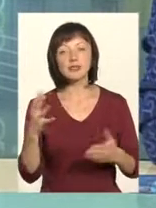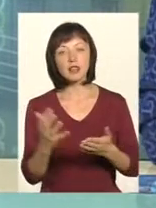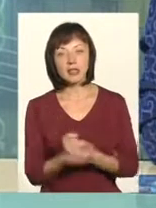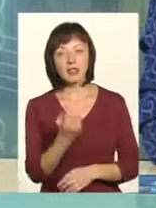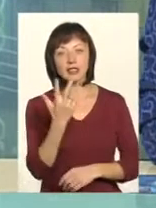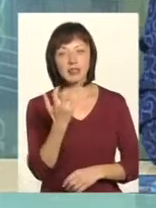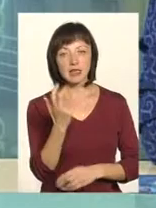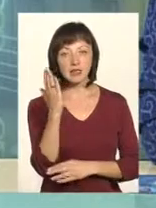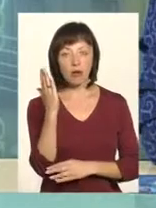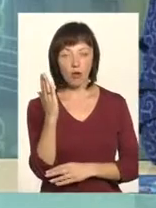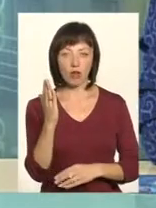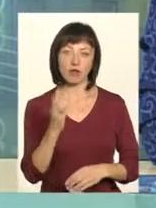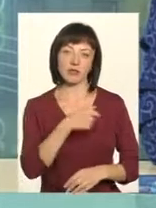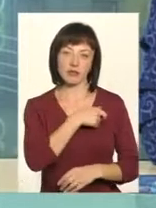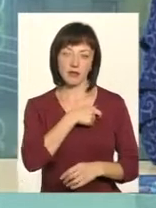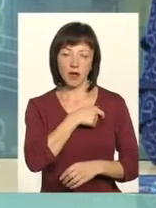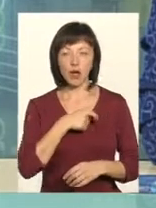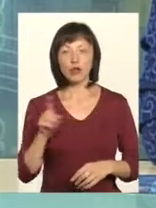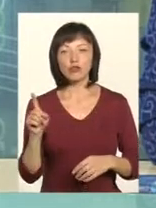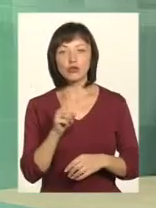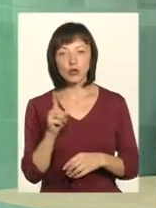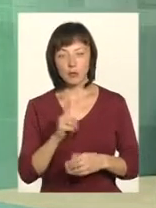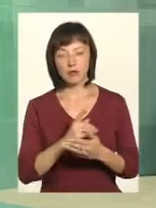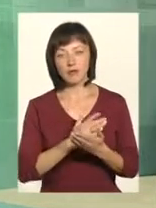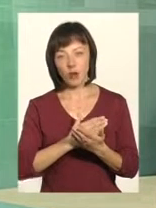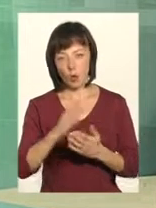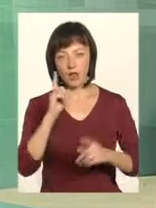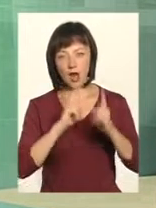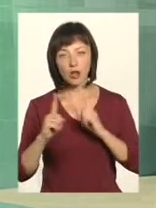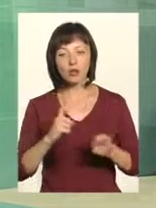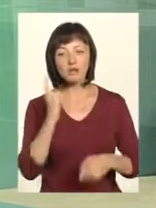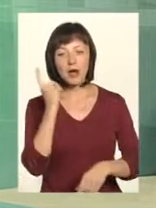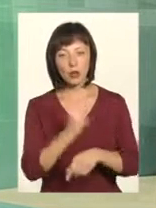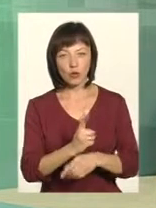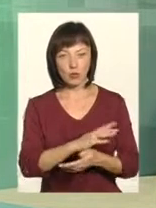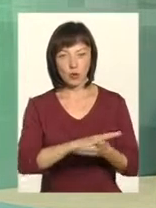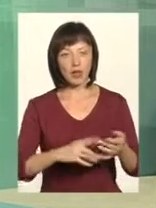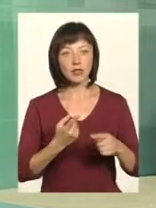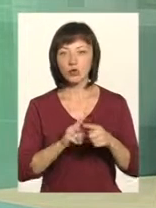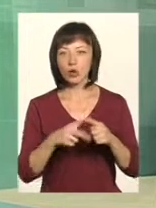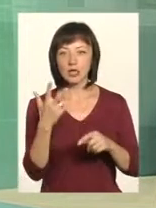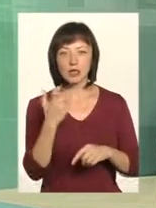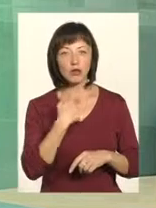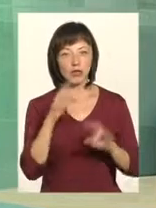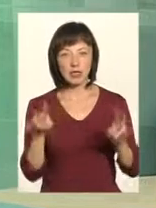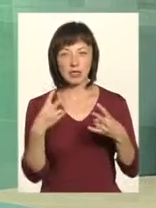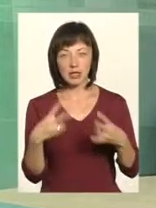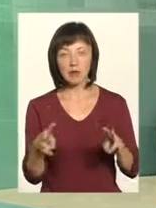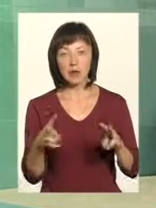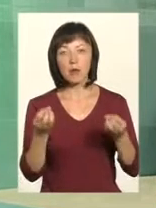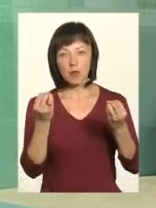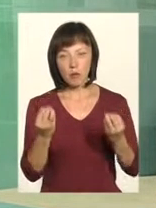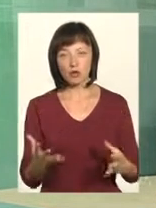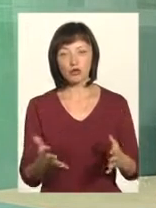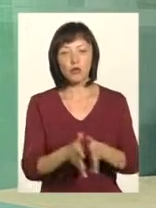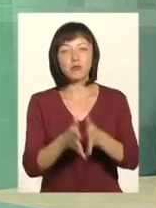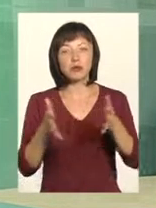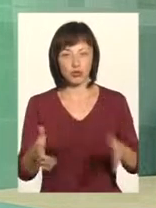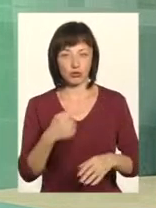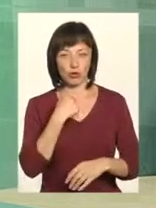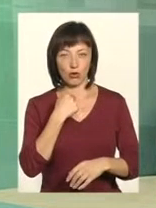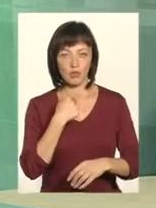у Верховній Раді, аби мораторій продовжити? Чи не потрібно 300 голосів? 300 голосів не треба, для цього треба проста більшість. Я